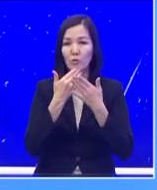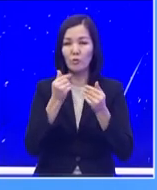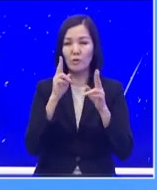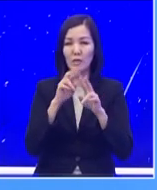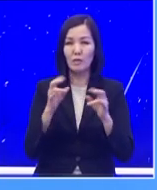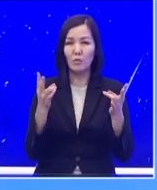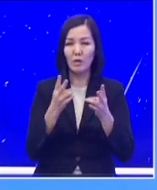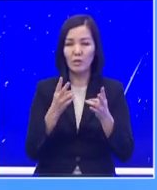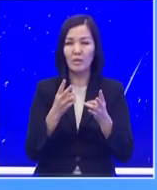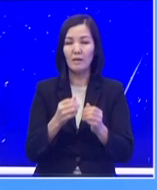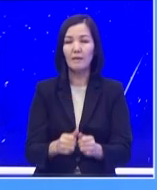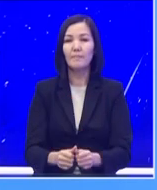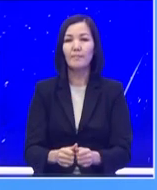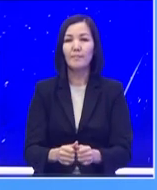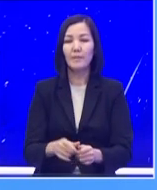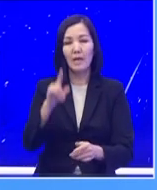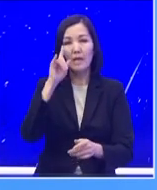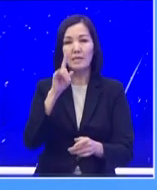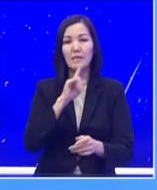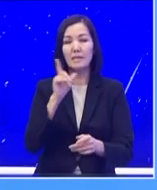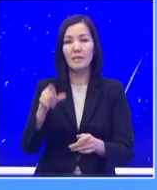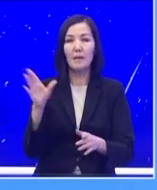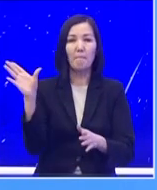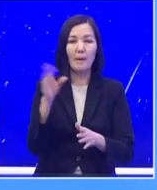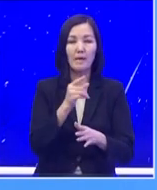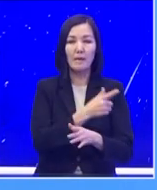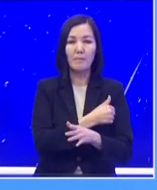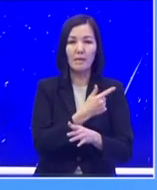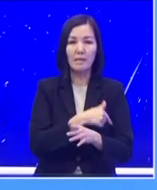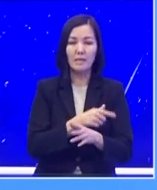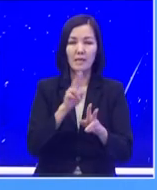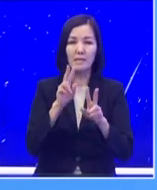қажет. Отандасымыз барлық қажетті медициналық